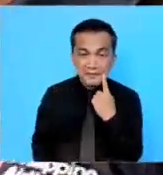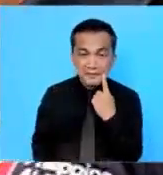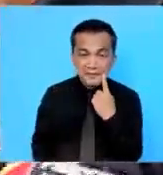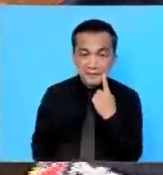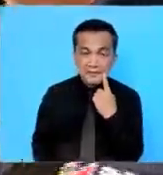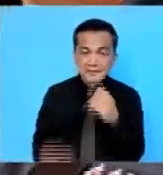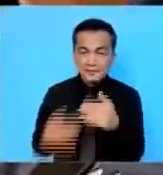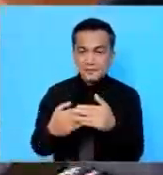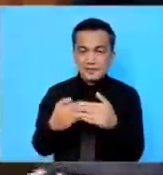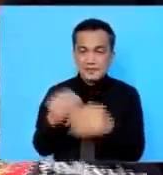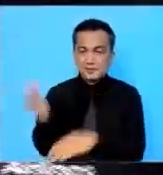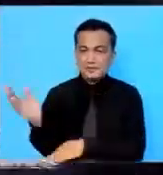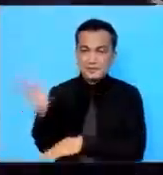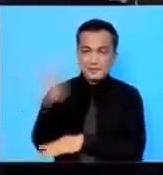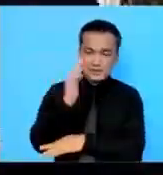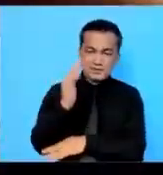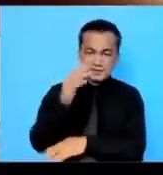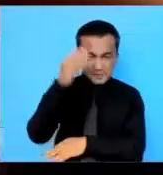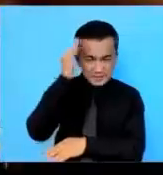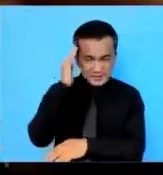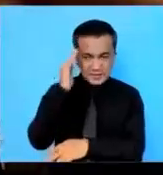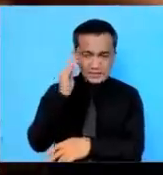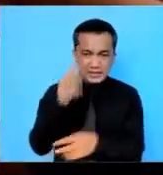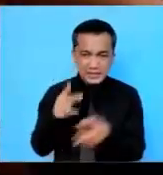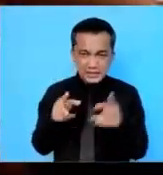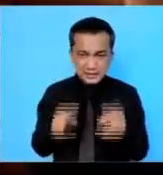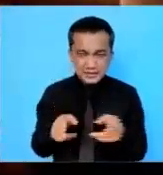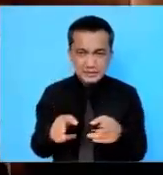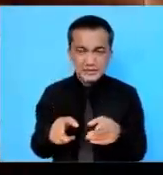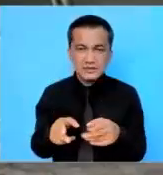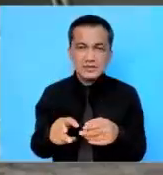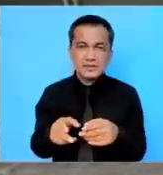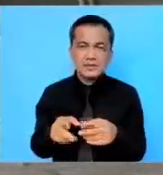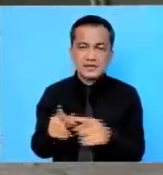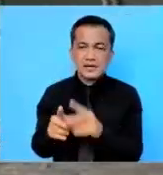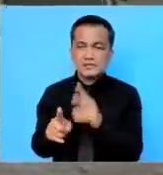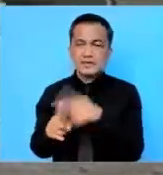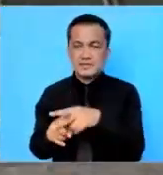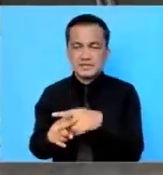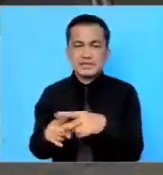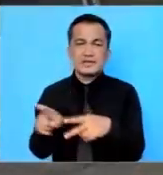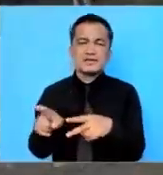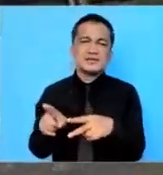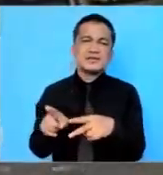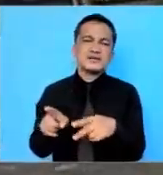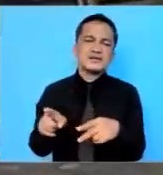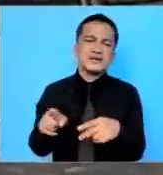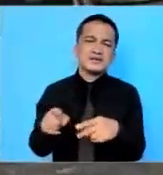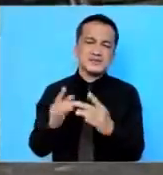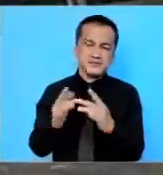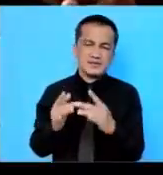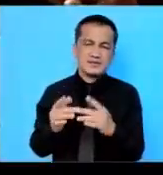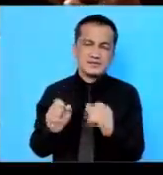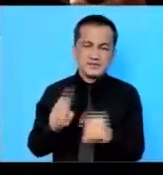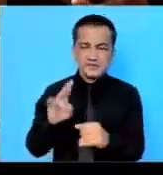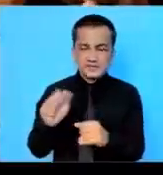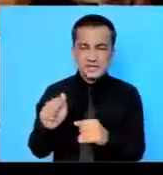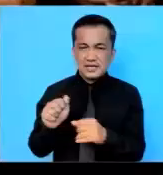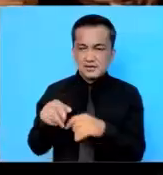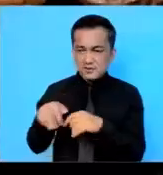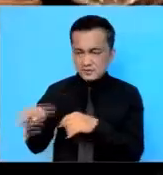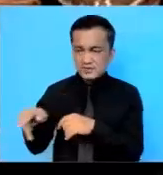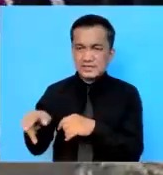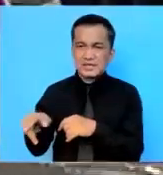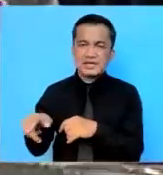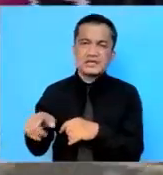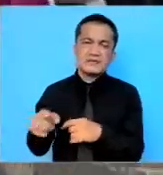pinakiusapan na ang mga aplikanteng inabutan ng cut-off na mag-apply na lang online. Tanging 100 walk-in visa applicants lang ang tinanggap